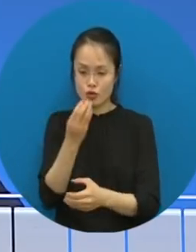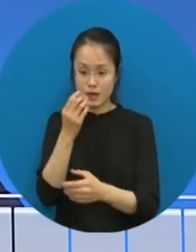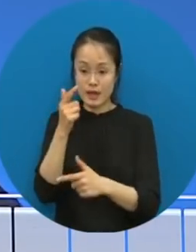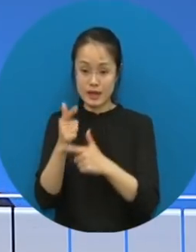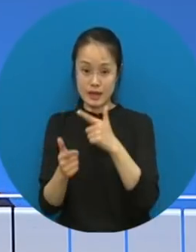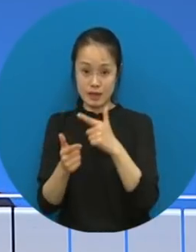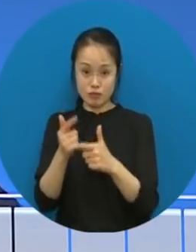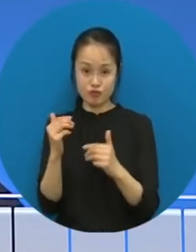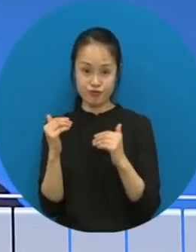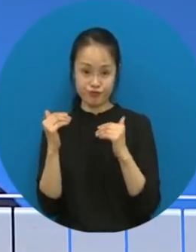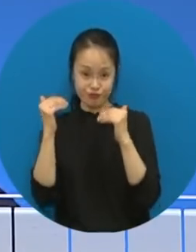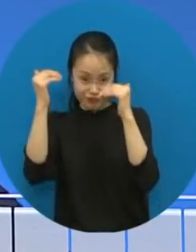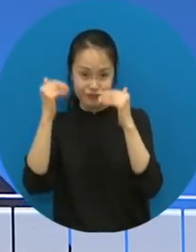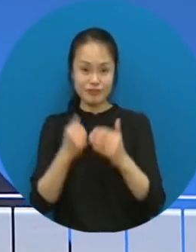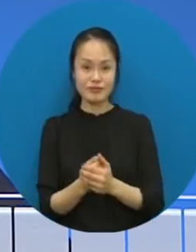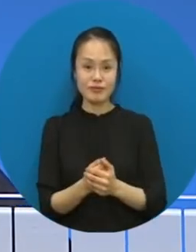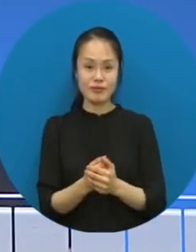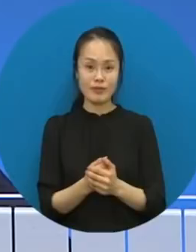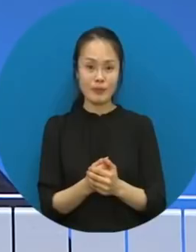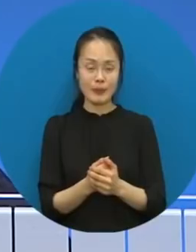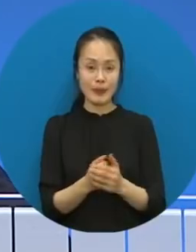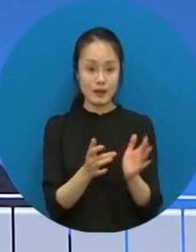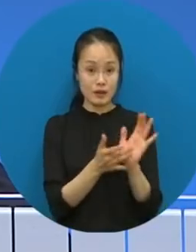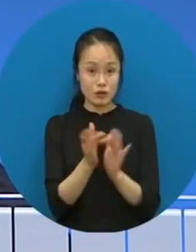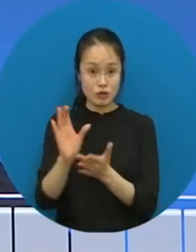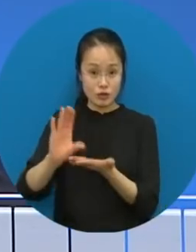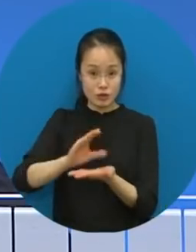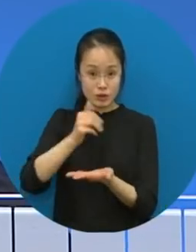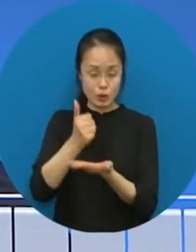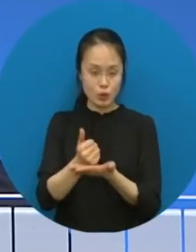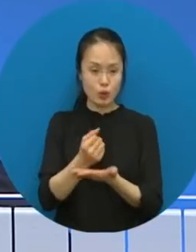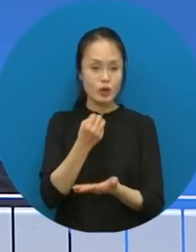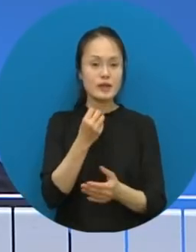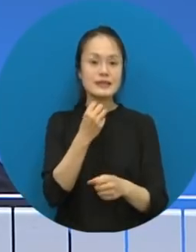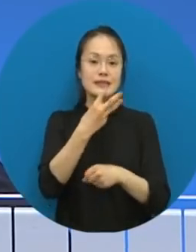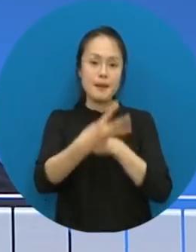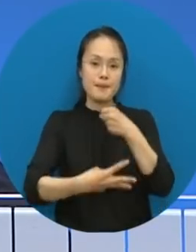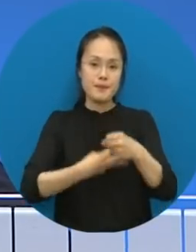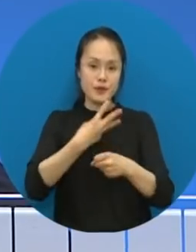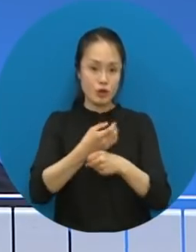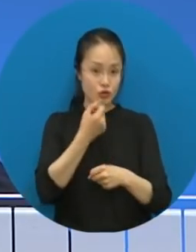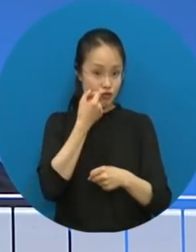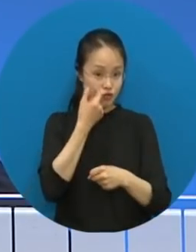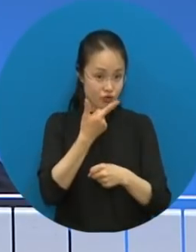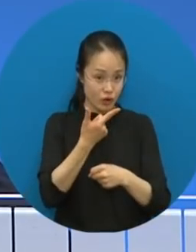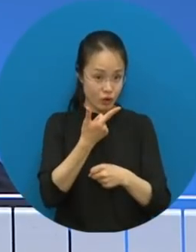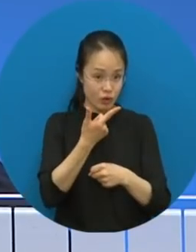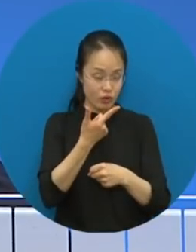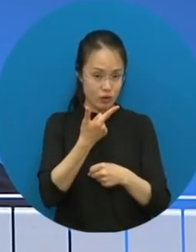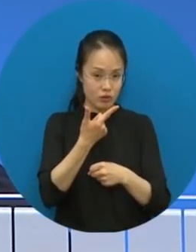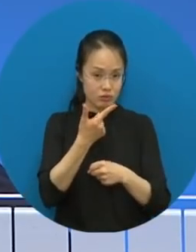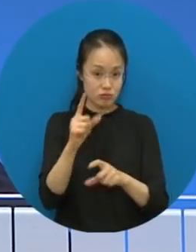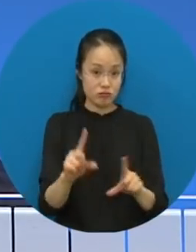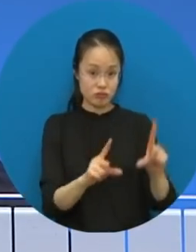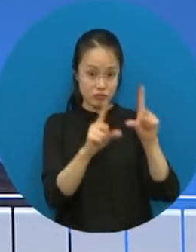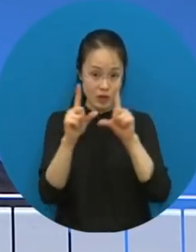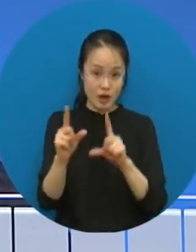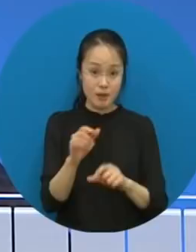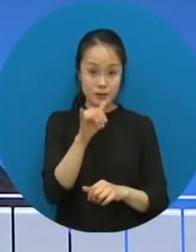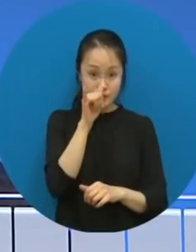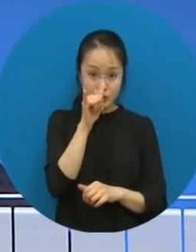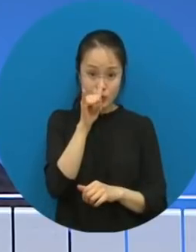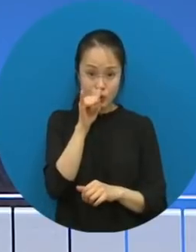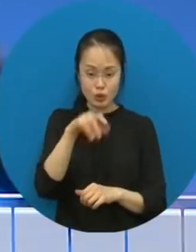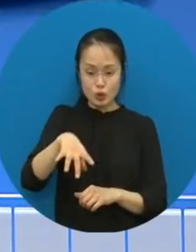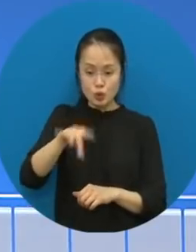예수 그리스도의 공생에도 3년 반이라는 흐름이 있게 하여 주시고 하나님의 백성에게 하나님의 거룩한 초대교회가 부흥의 흐름이 있게 하기도 하나님은